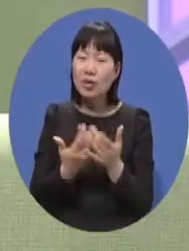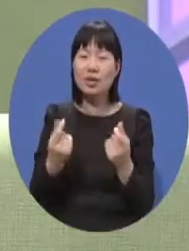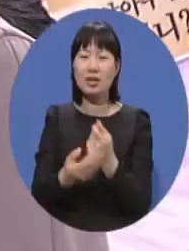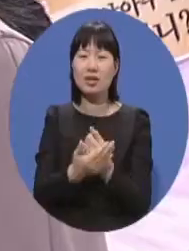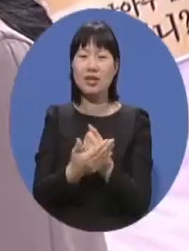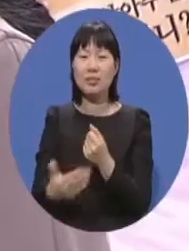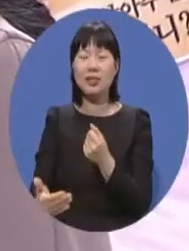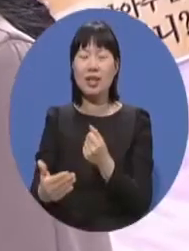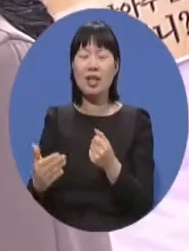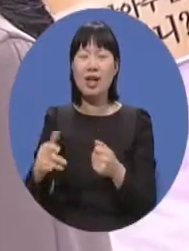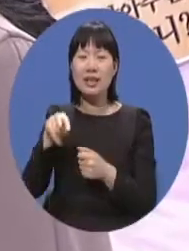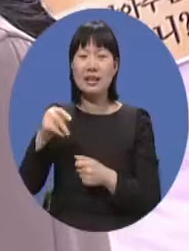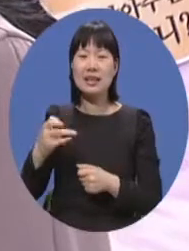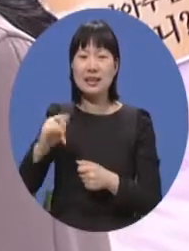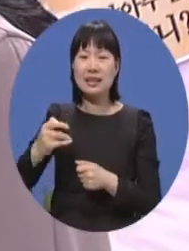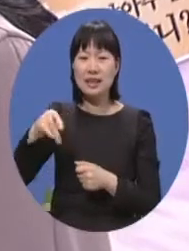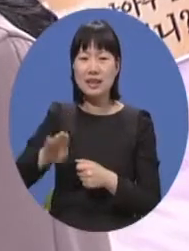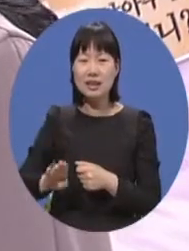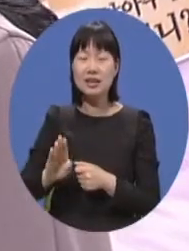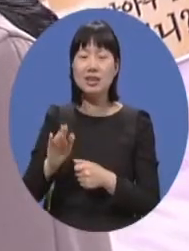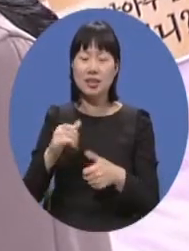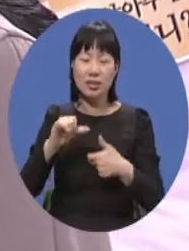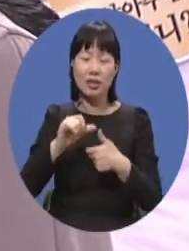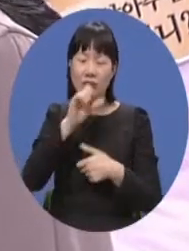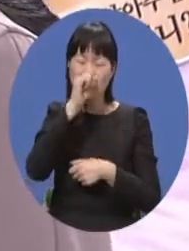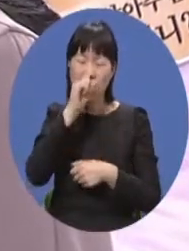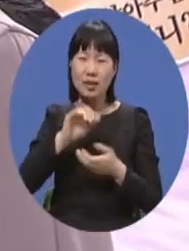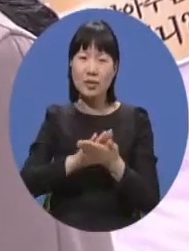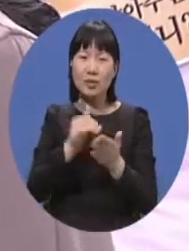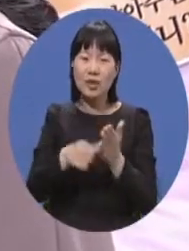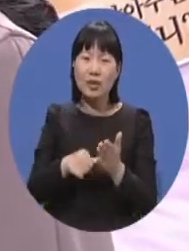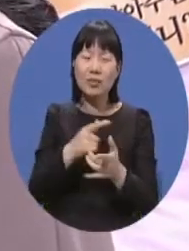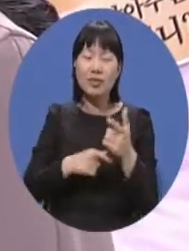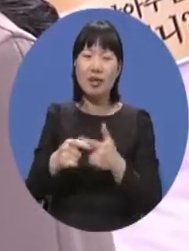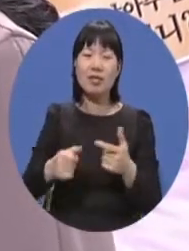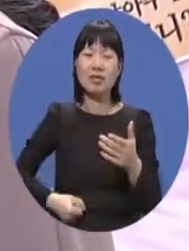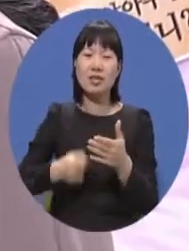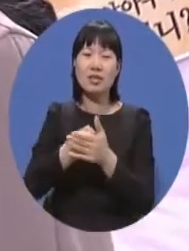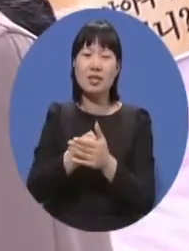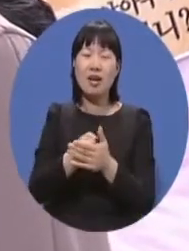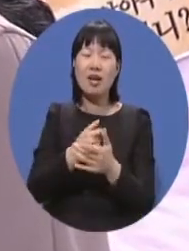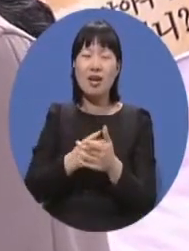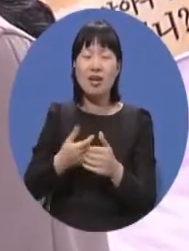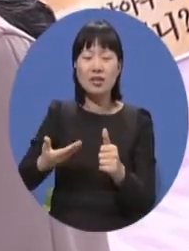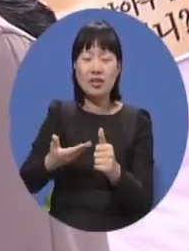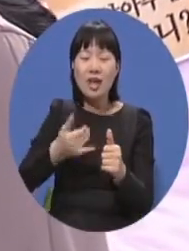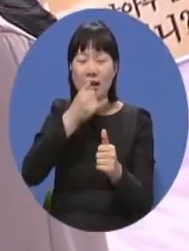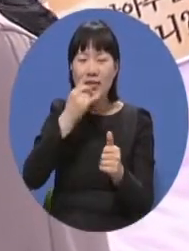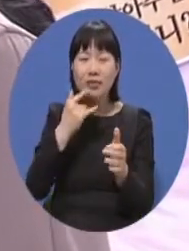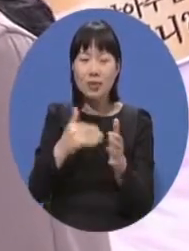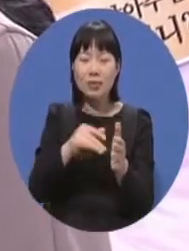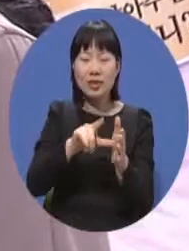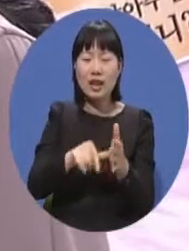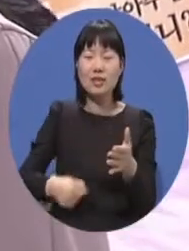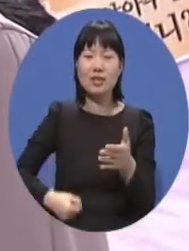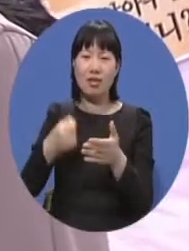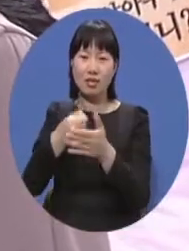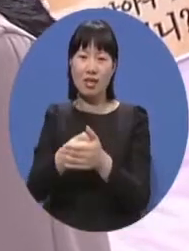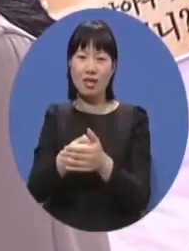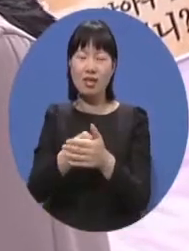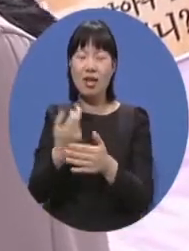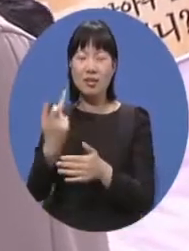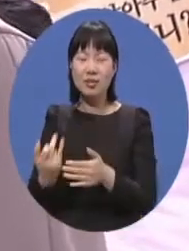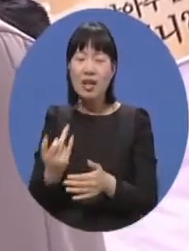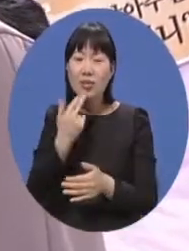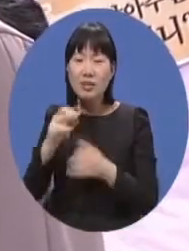보니까 스킨십이라든지 아니면 건우가 좋아하는 놀잇감들을 더 정해서 더 놀잇감도 제공해 주시고 그 시간을 정해서